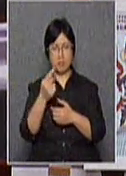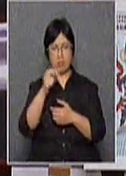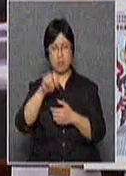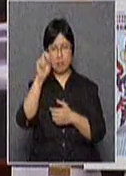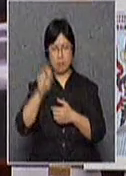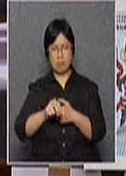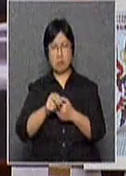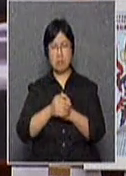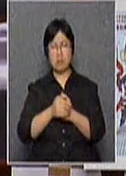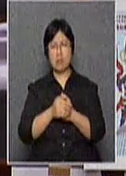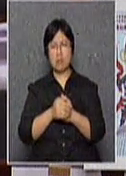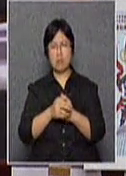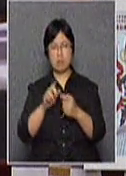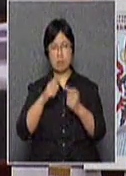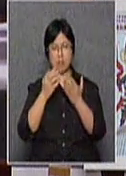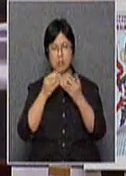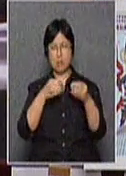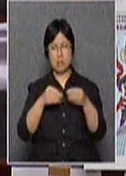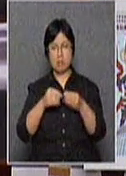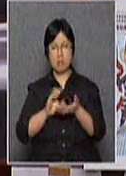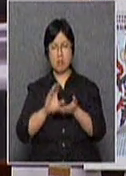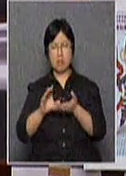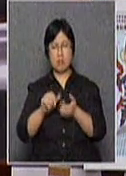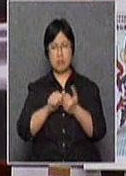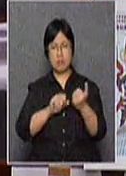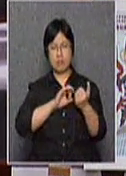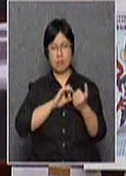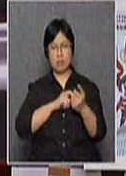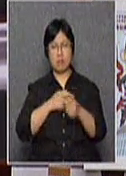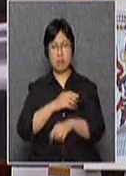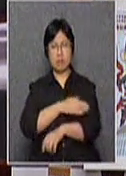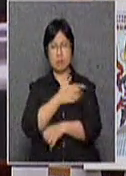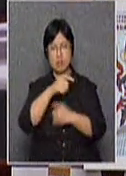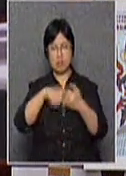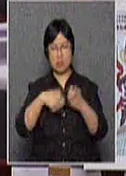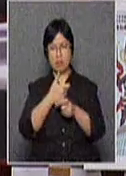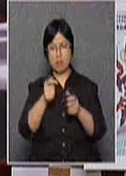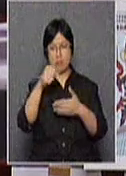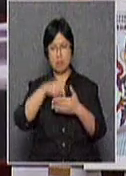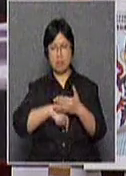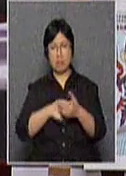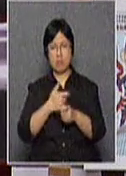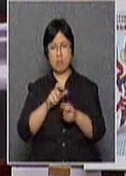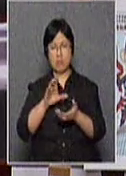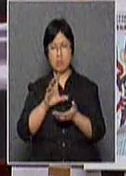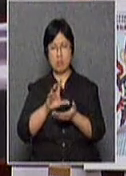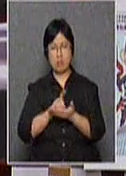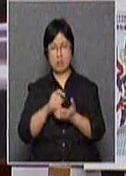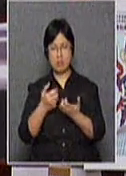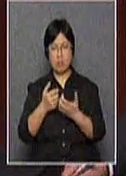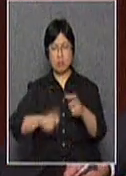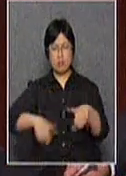36,237,000元。相當於大學教育資助委員會員工個人薪酬下薪金的全年預算開